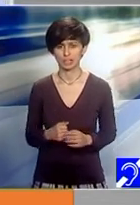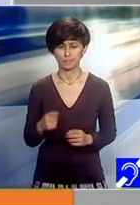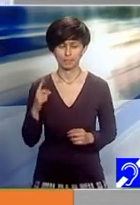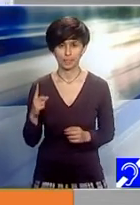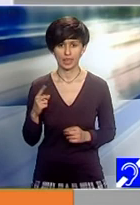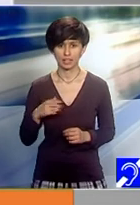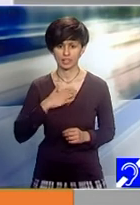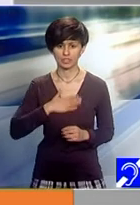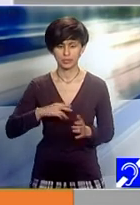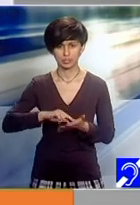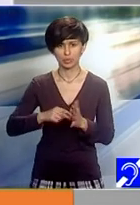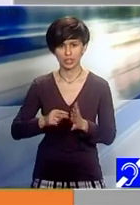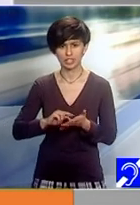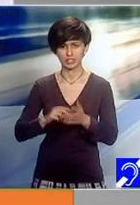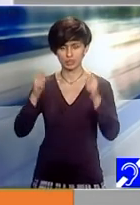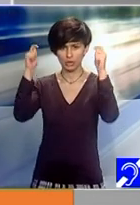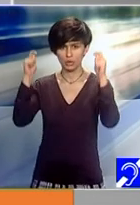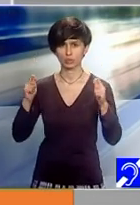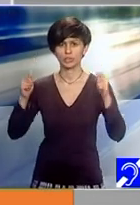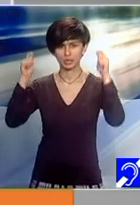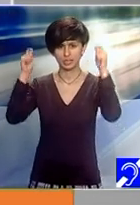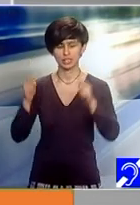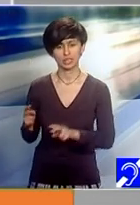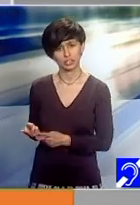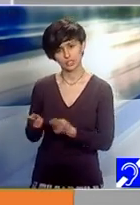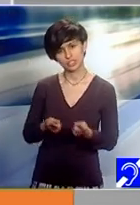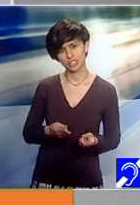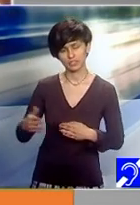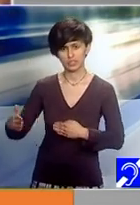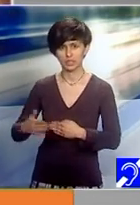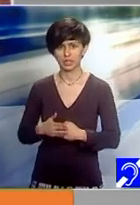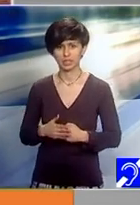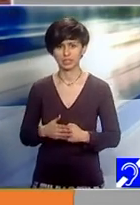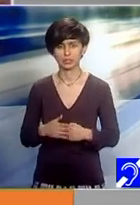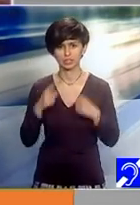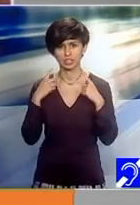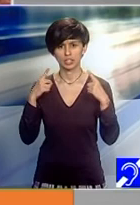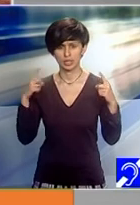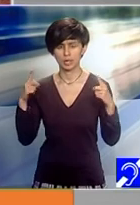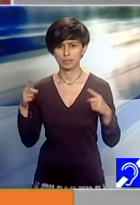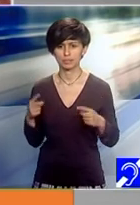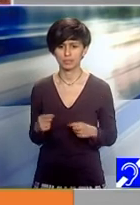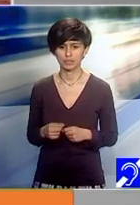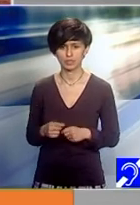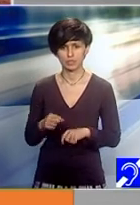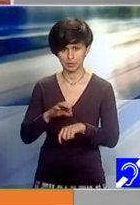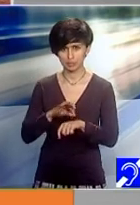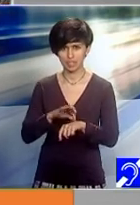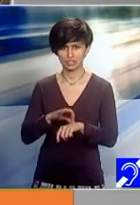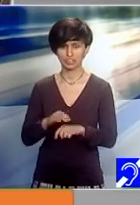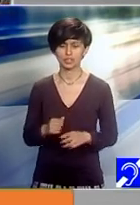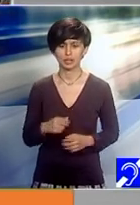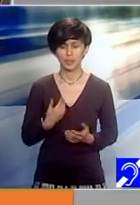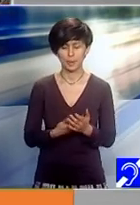Vrem să organizăm un meeting și să invităm alături de noi inclusiv cadrele sanitare, pentru că este vorba